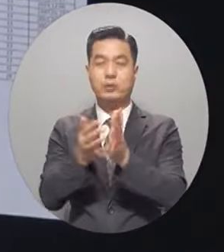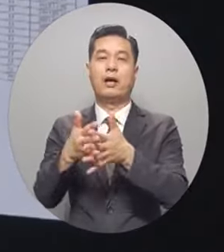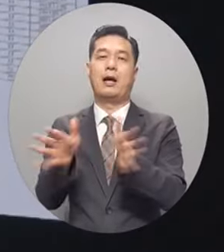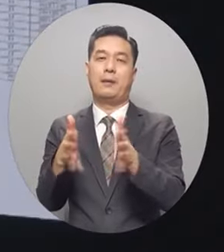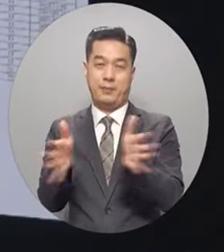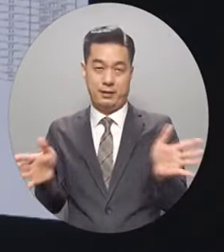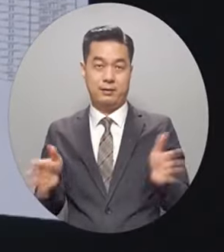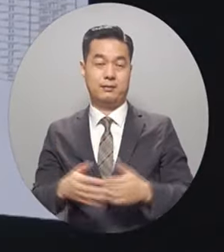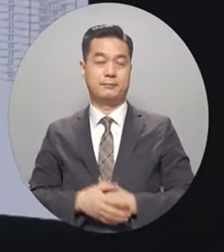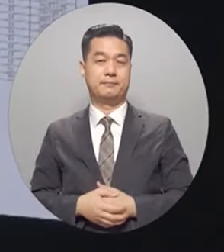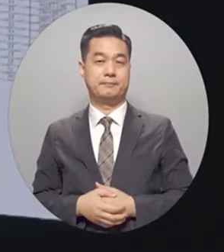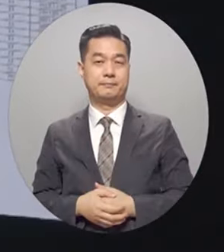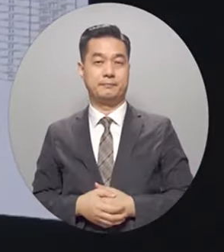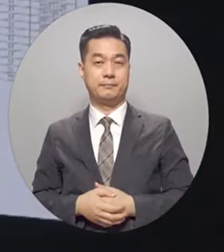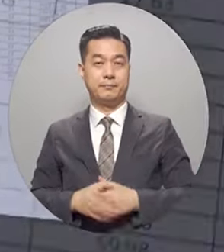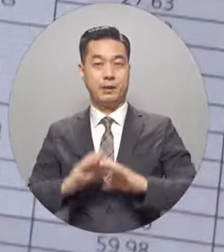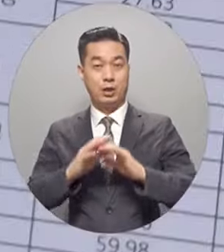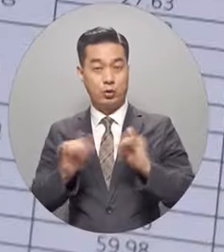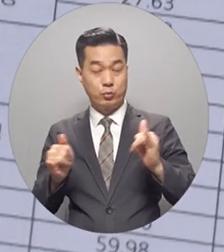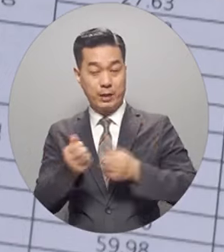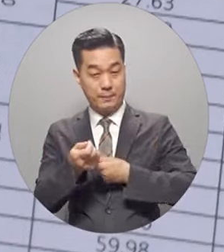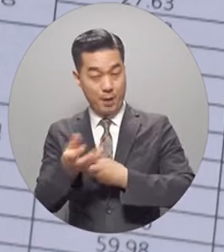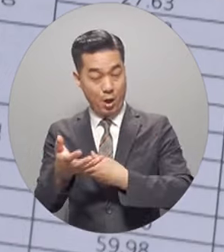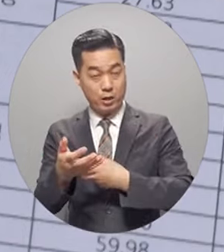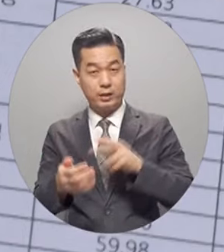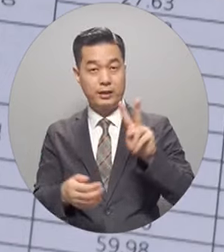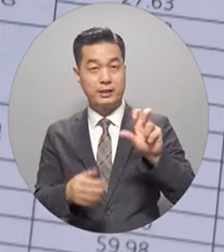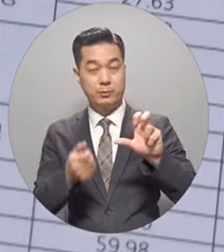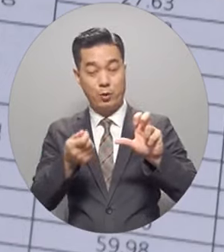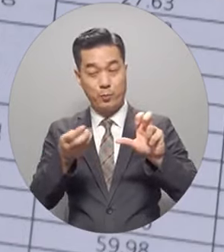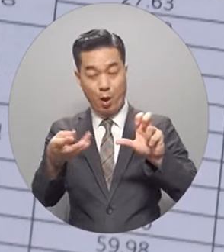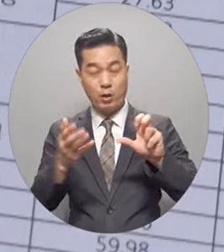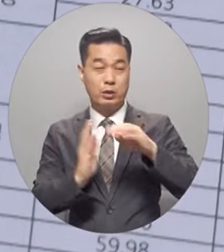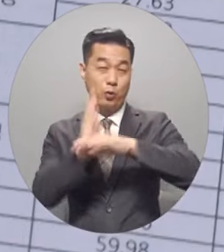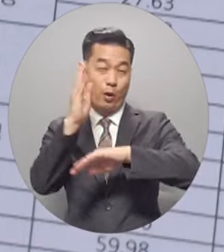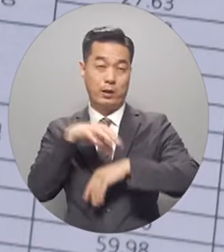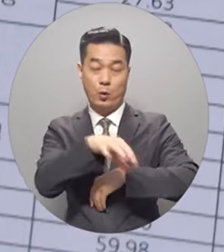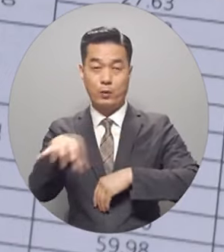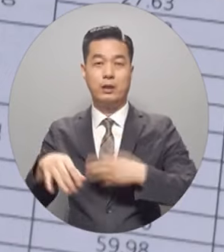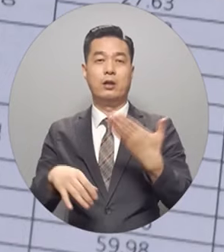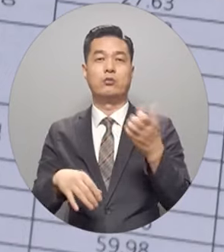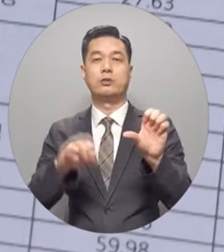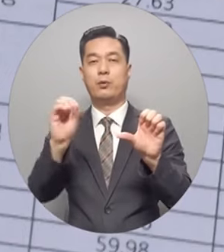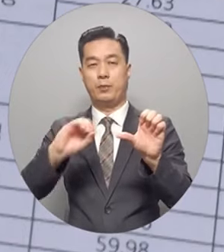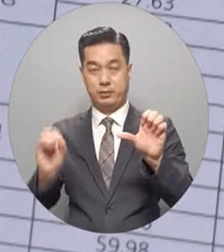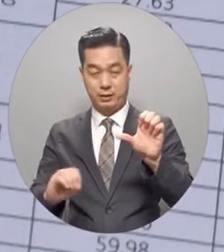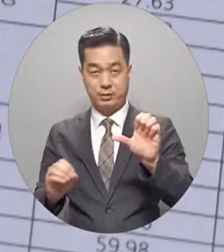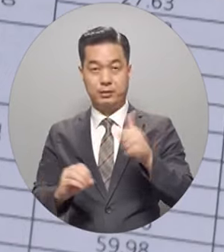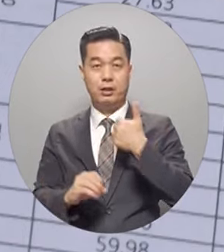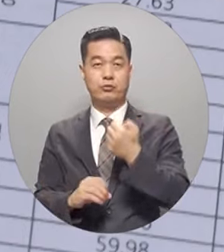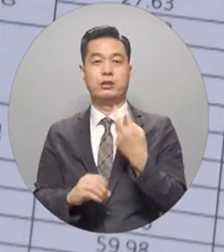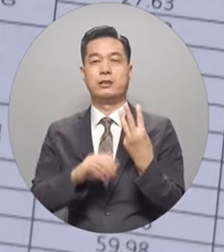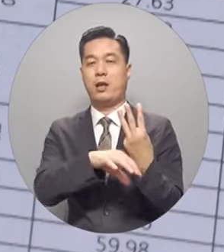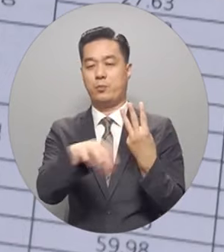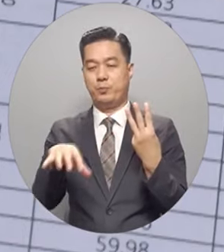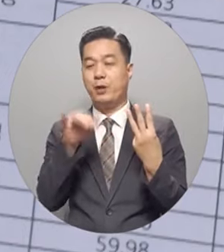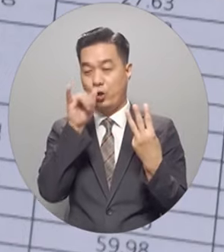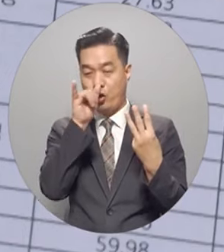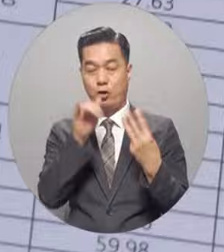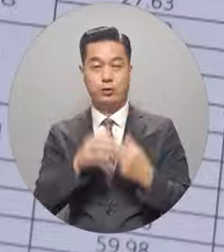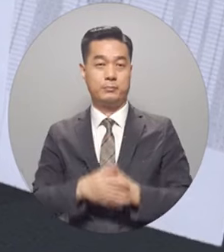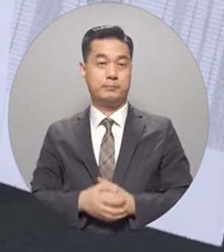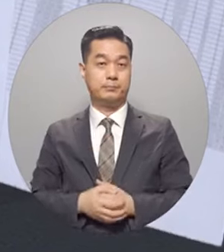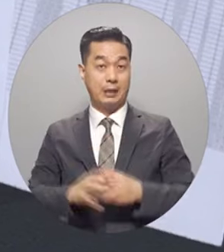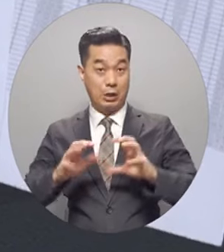아파트였습니다 국민 평형인 전용면적 25평을 초과하는 곳이 95% 쉬 세 곳이었습니다